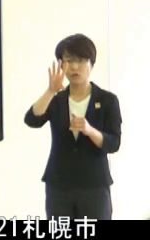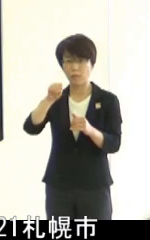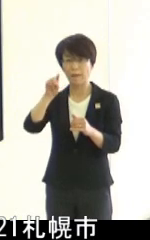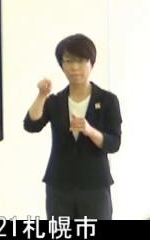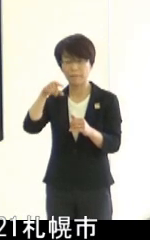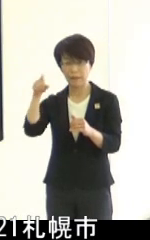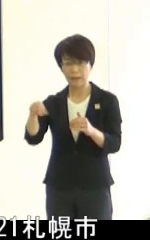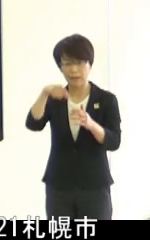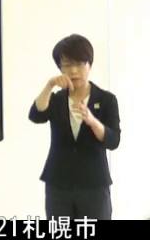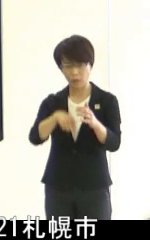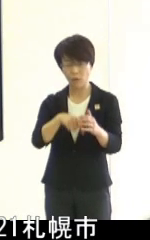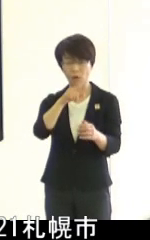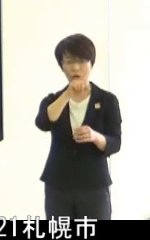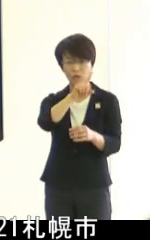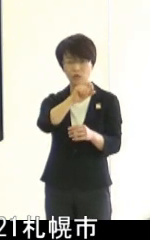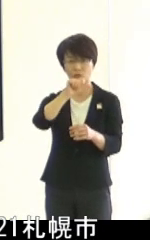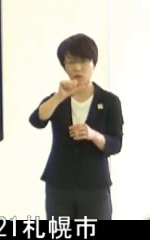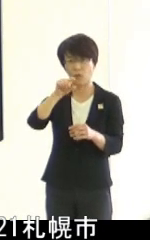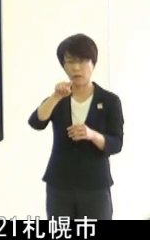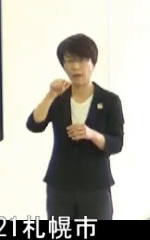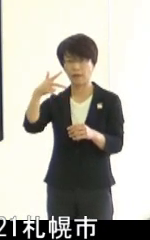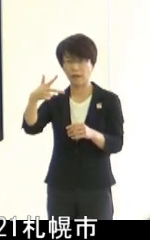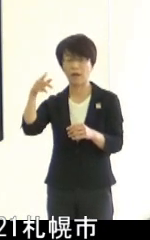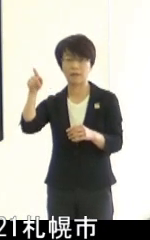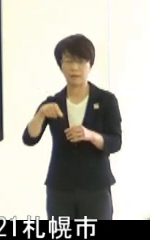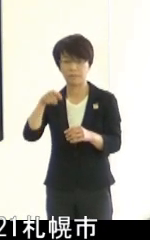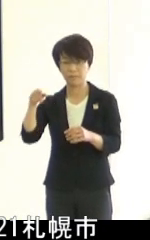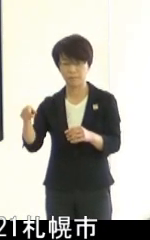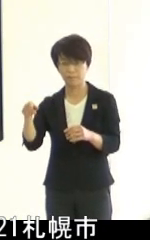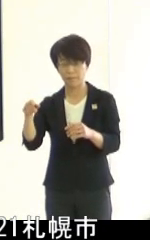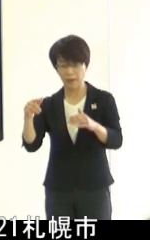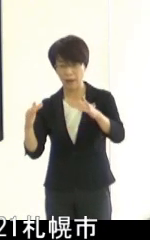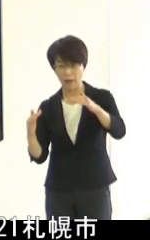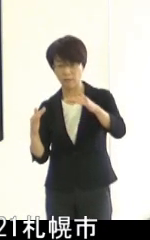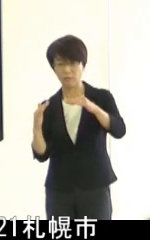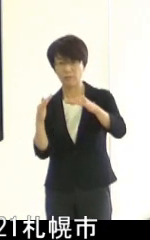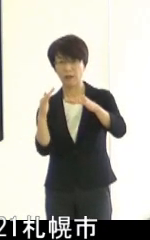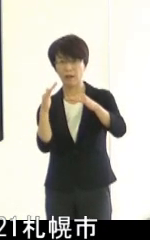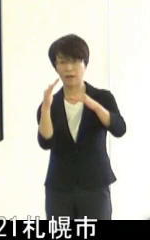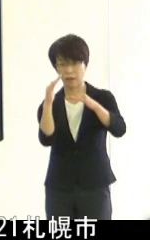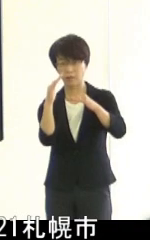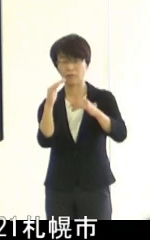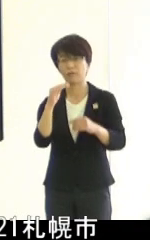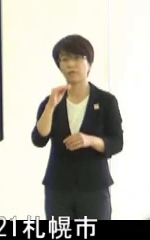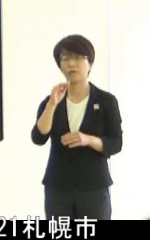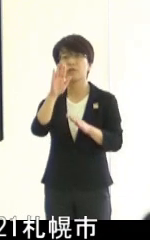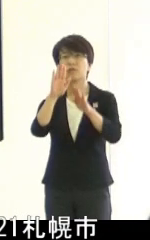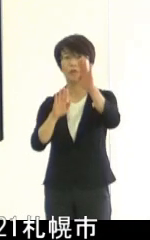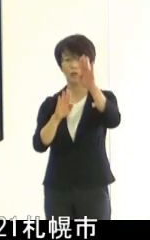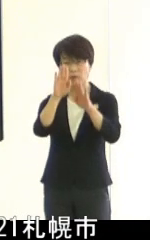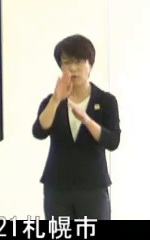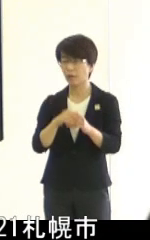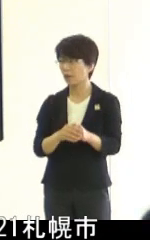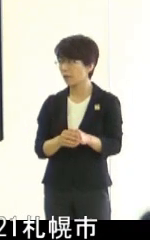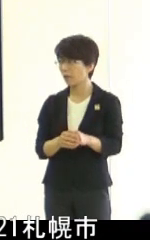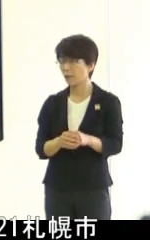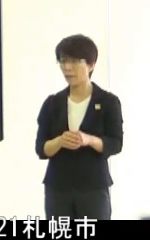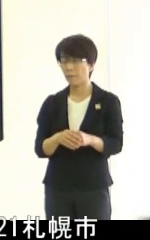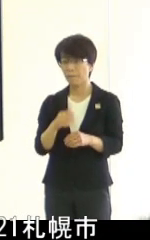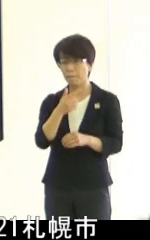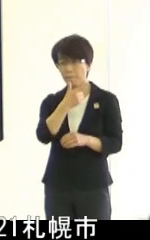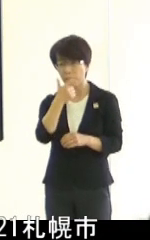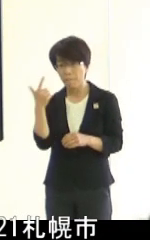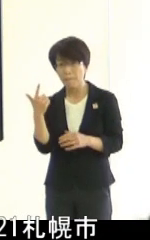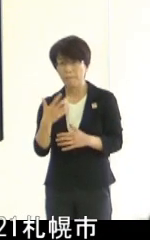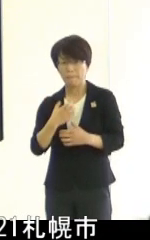15.7人という中ところまで上昇を期して生きているということでありましてまぁ大変危機感